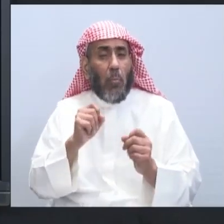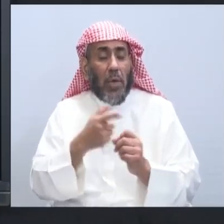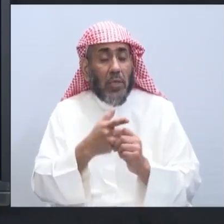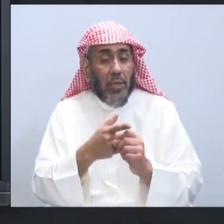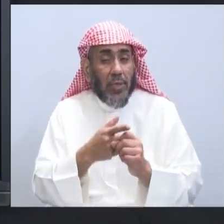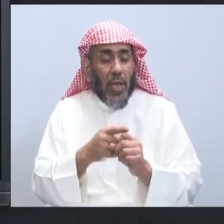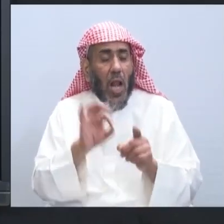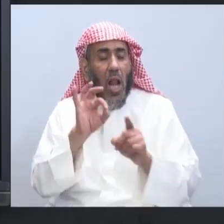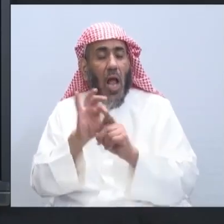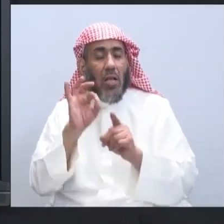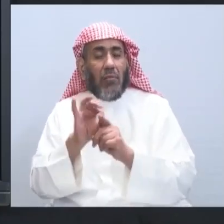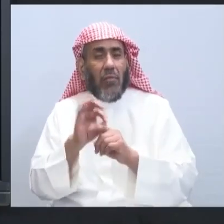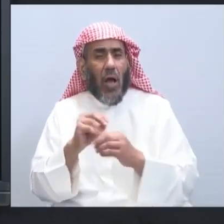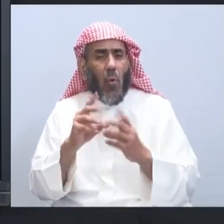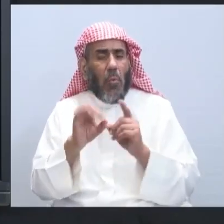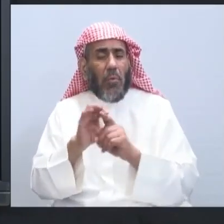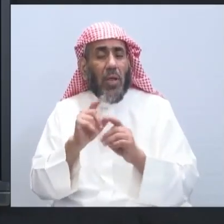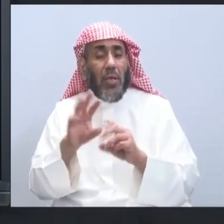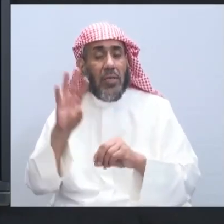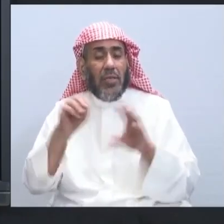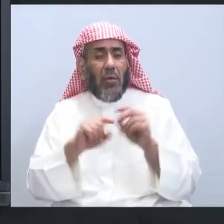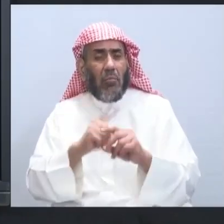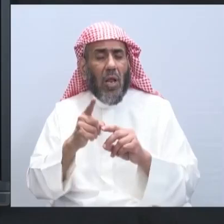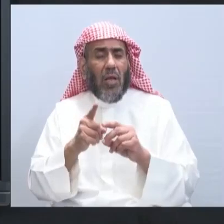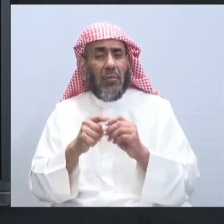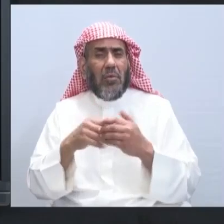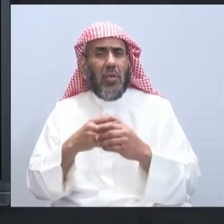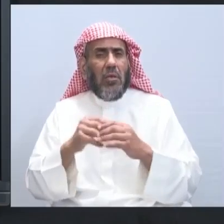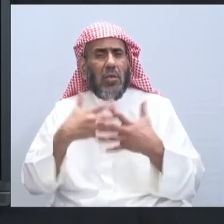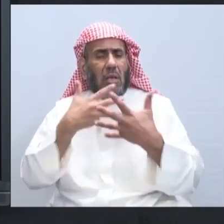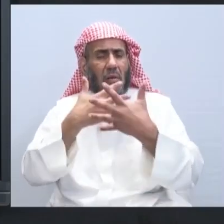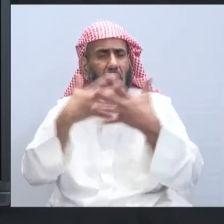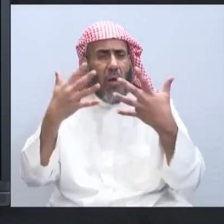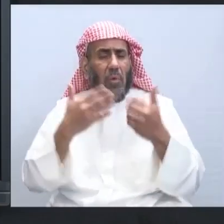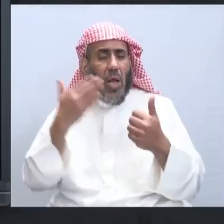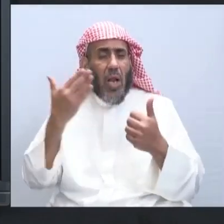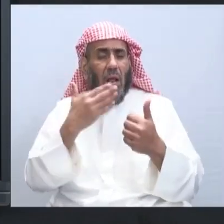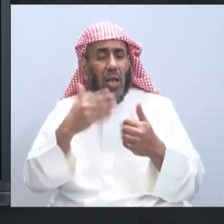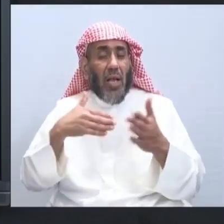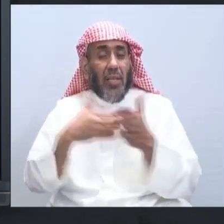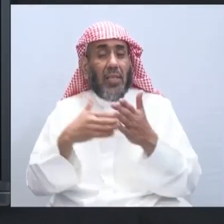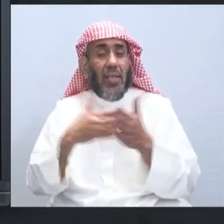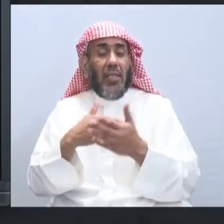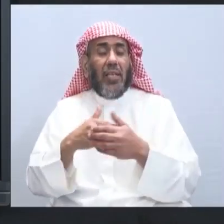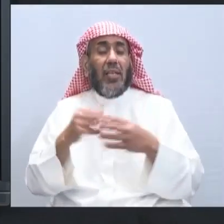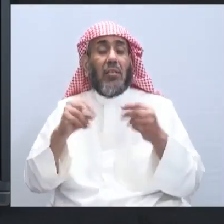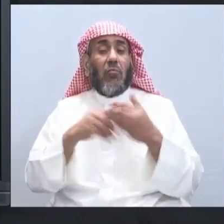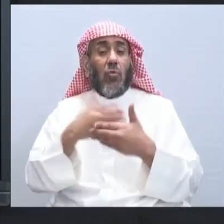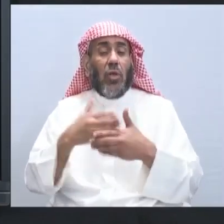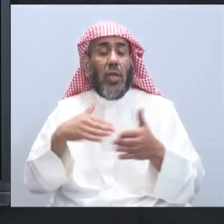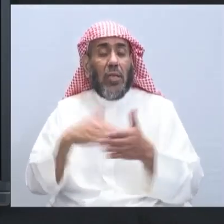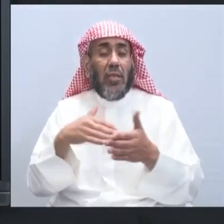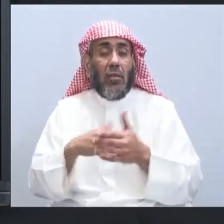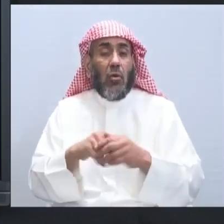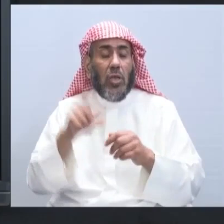ما الهدف او المغزى من اي قصه من القصص وما تستشف انت من خلال قراءه حت حتى نهايه هذه القصه فكل هذه الاحداث